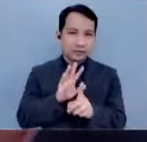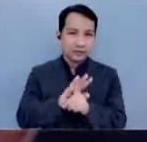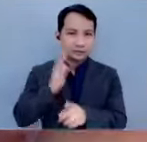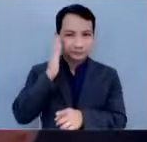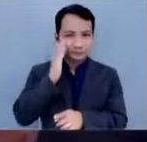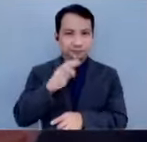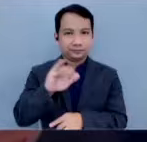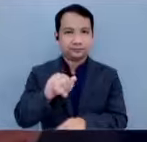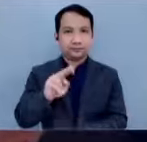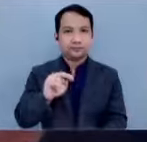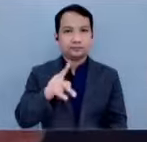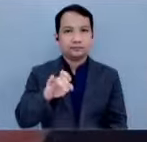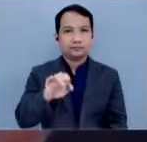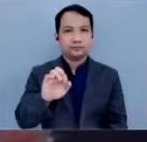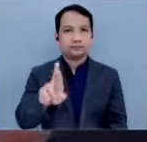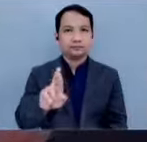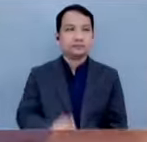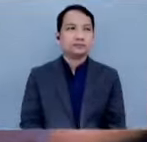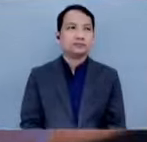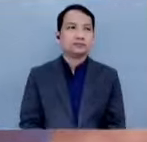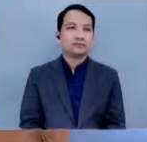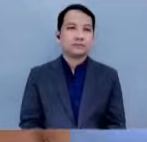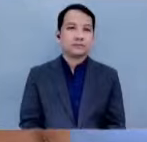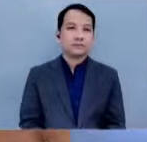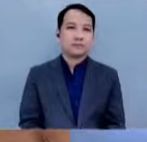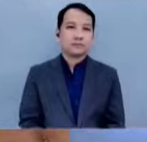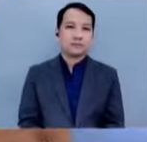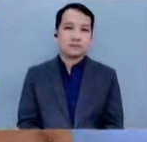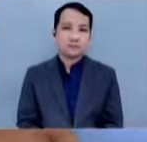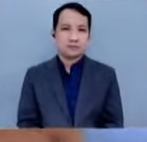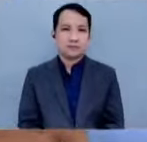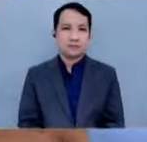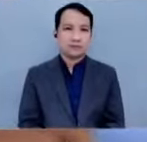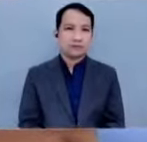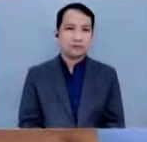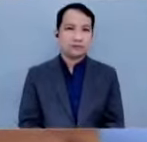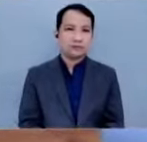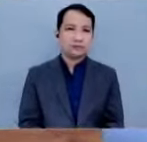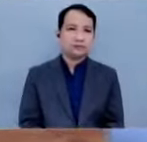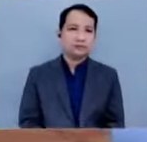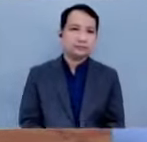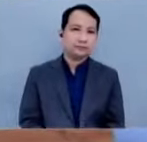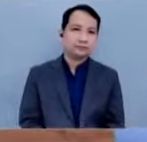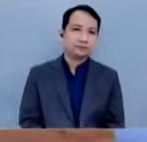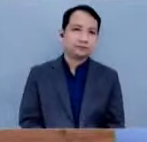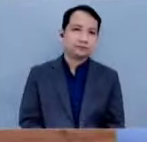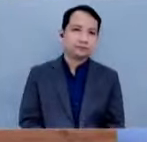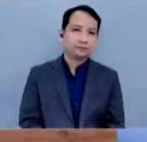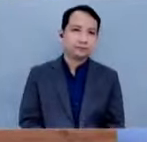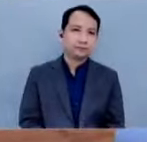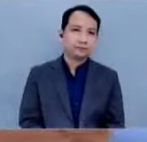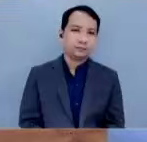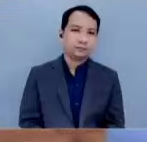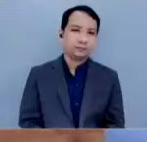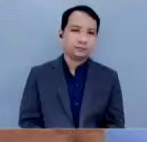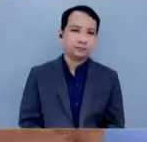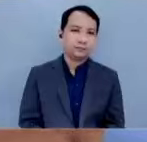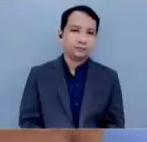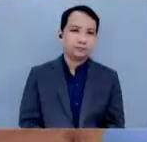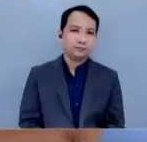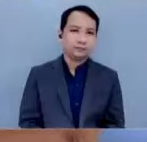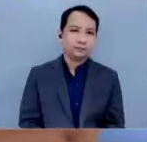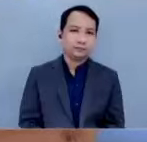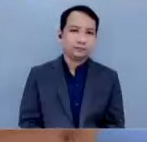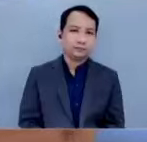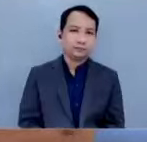Juniper. Juniper. Ay, yung mga nasa side naman ni Jenny. Juniper, it's a ficus money tree.